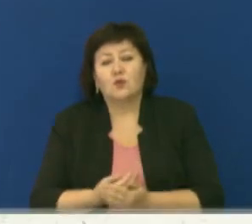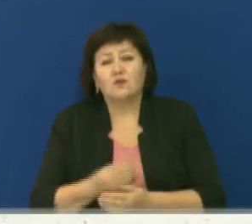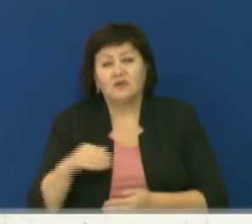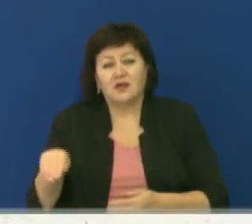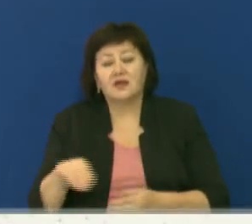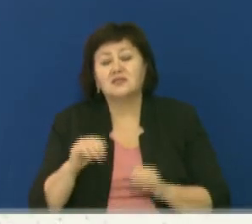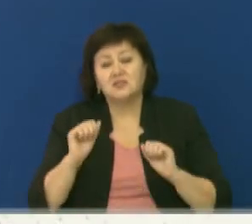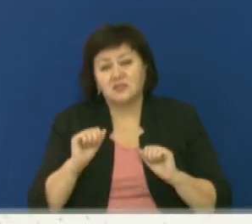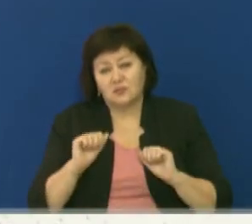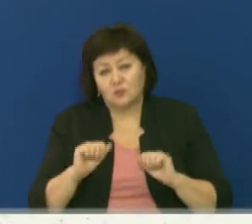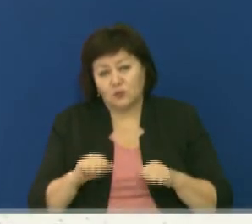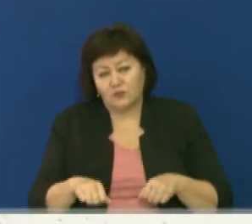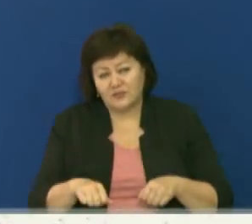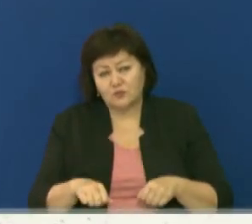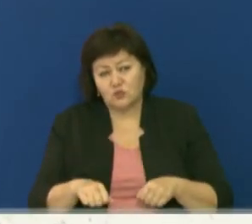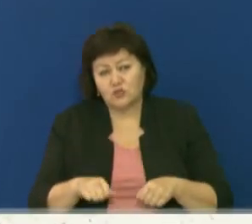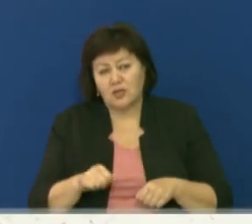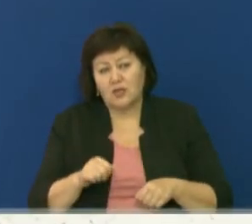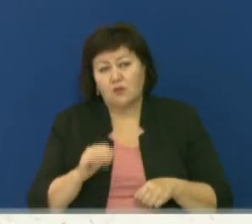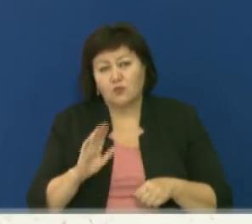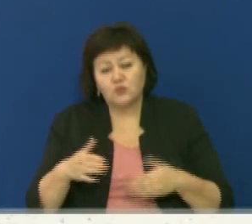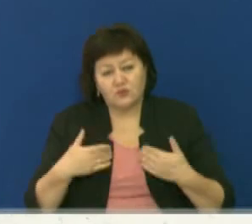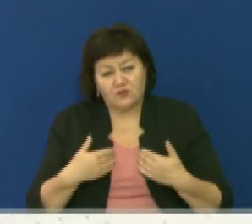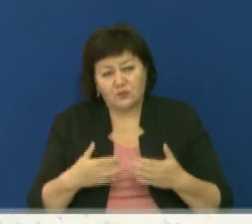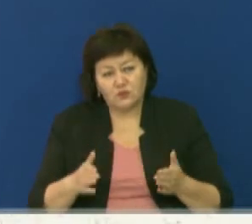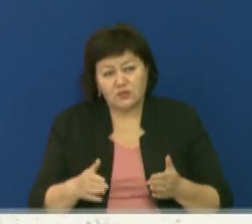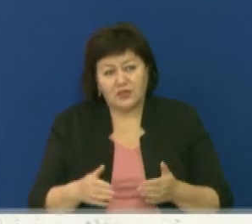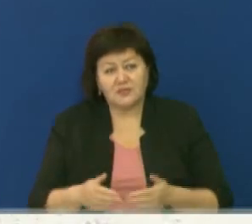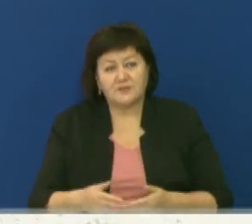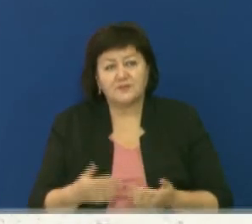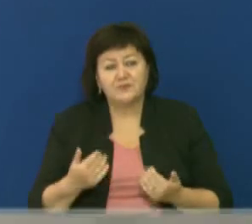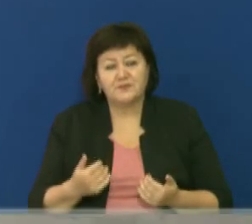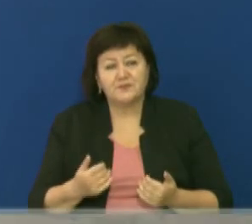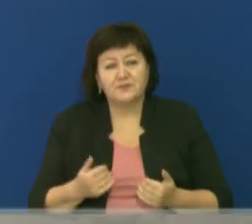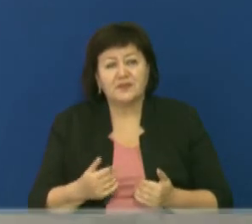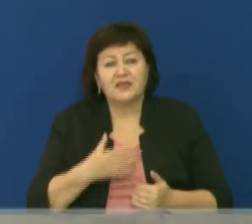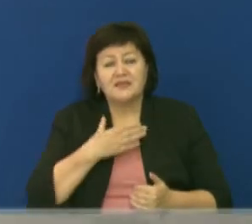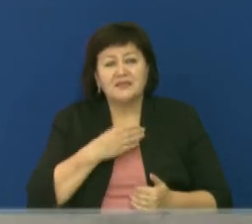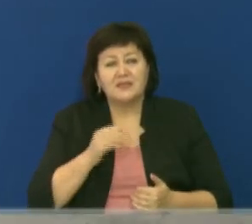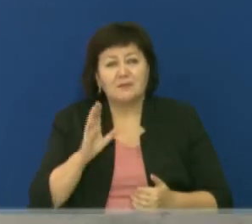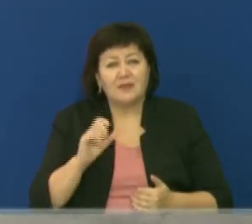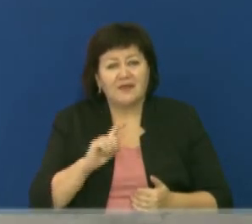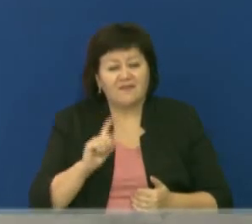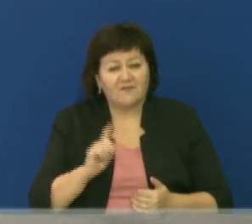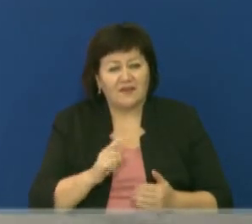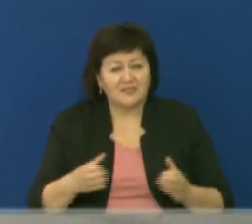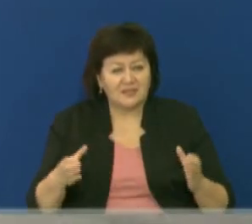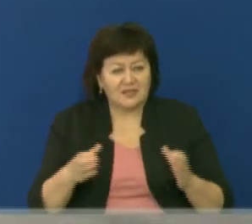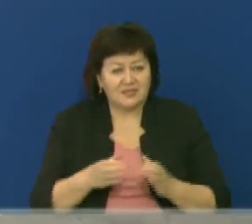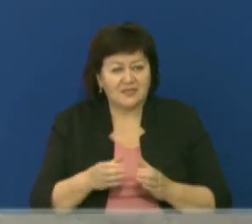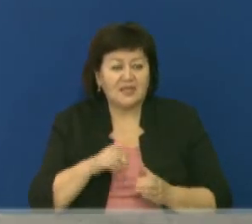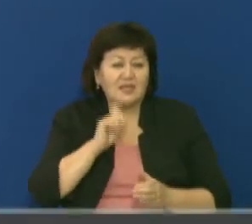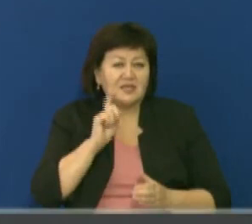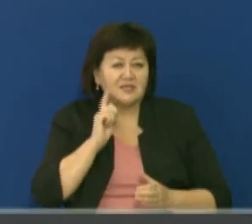мүмкін. Естеріңізге сала кетейік, 18 маусымда өнеркәсіпті дамыту қорының Семей бас жауапкершілігі шектеулі серіктестігінен